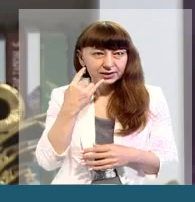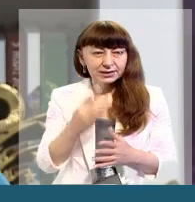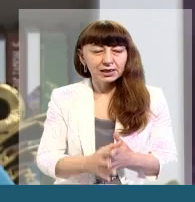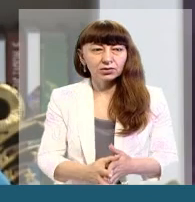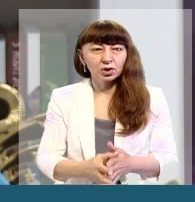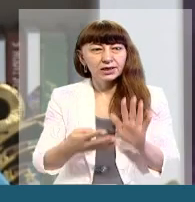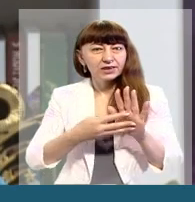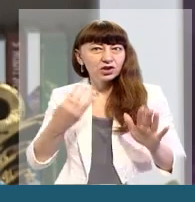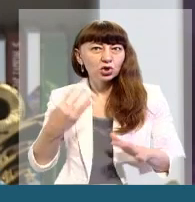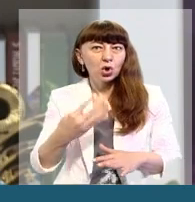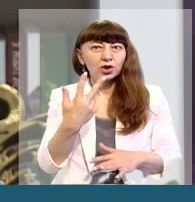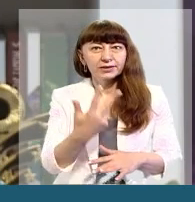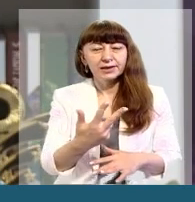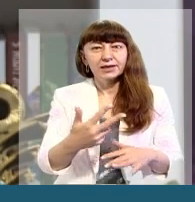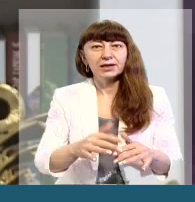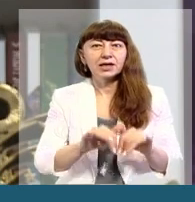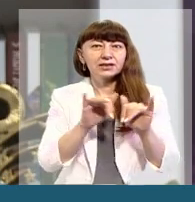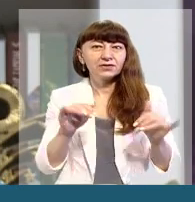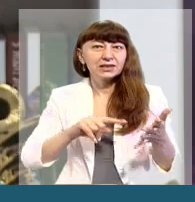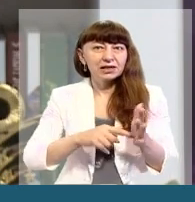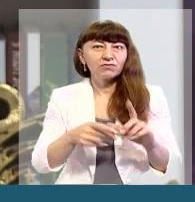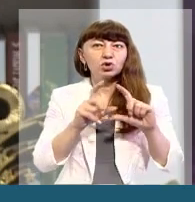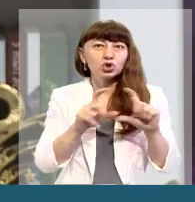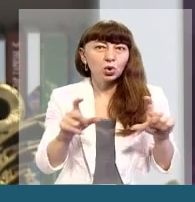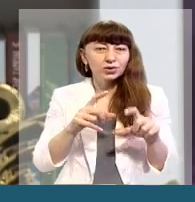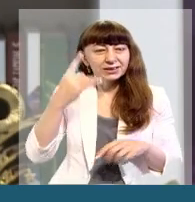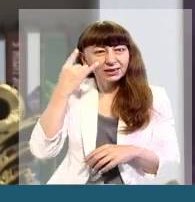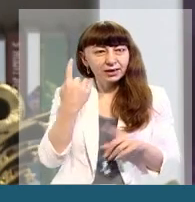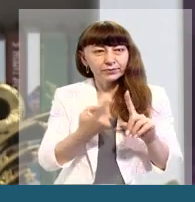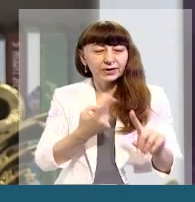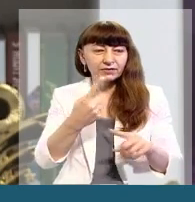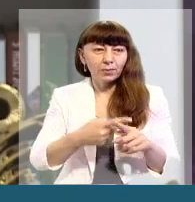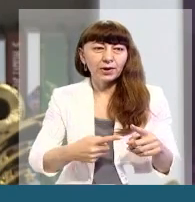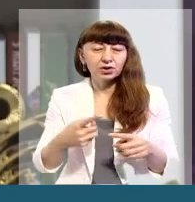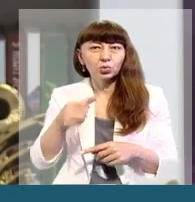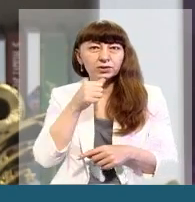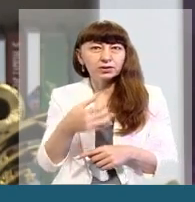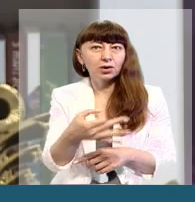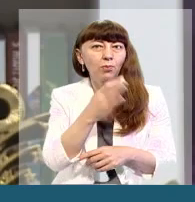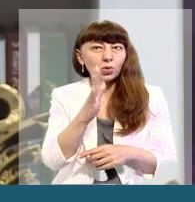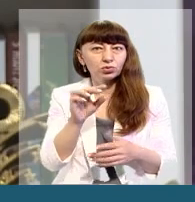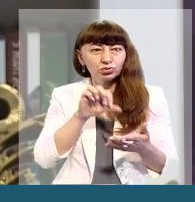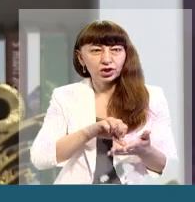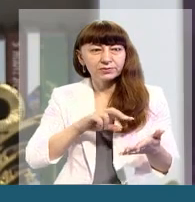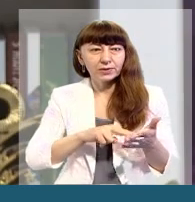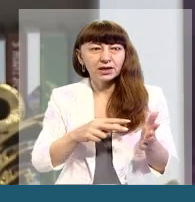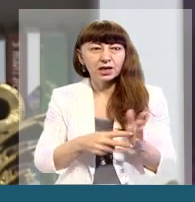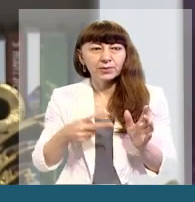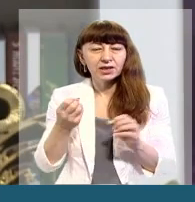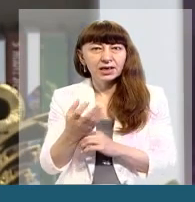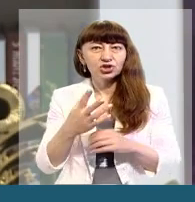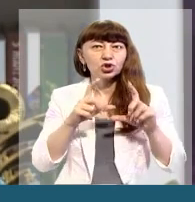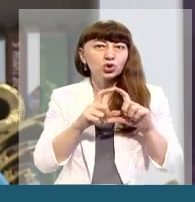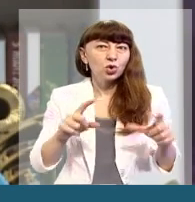Это 943 развитие целевых школ страны. В первом потоке от нашей области будут участвовать в данном проекте 15